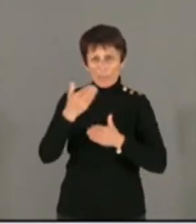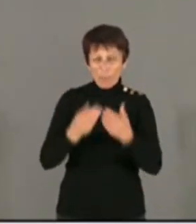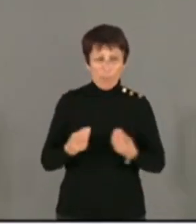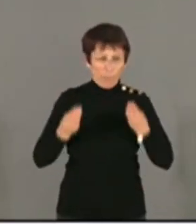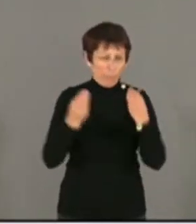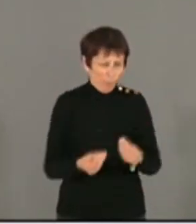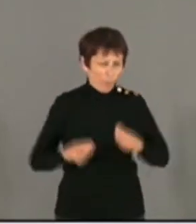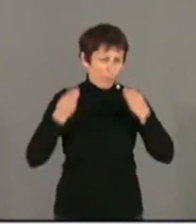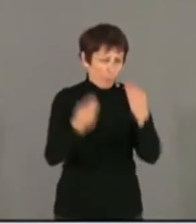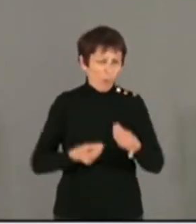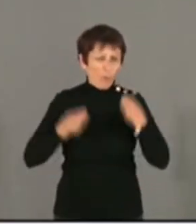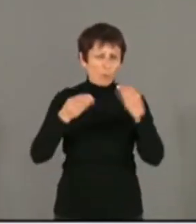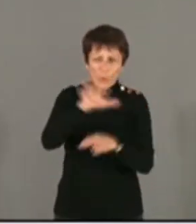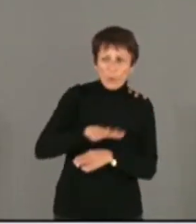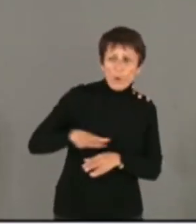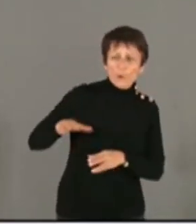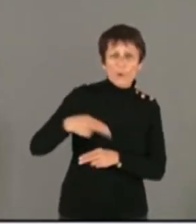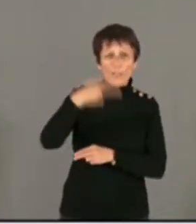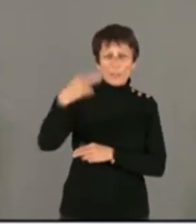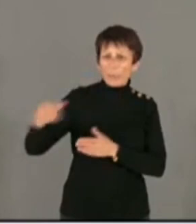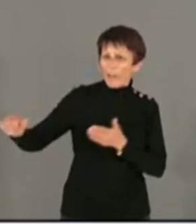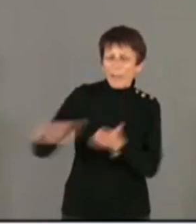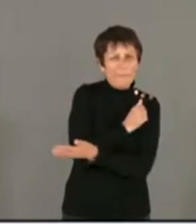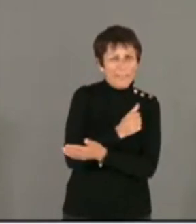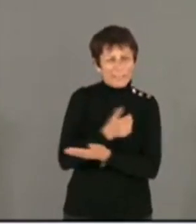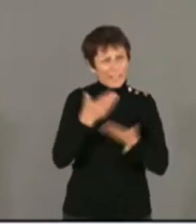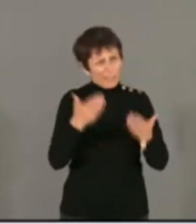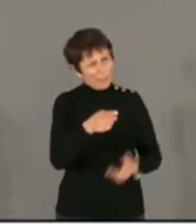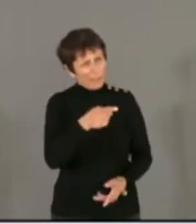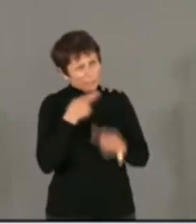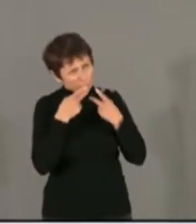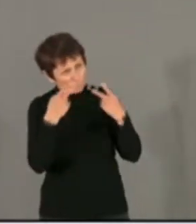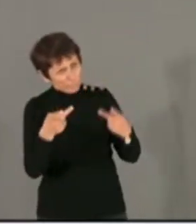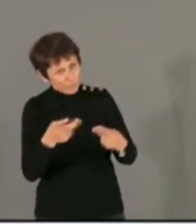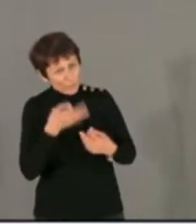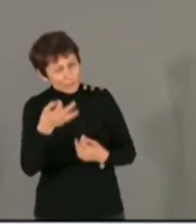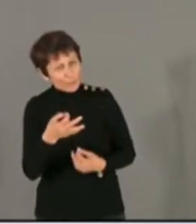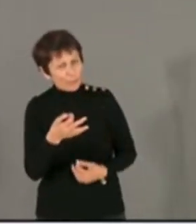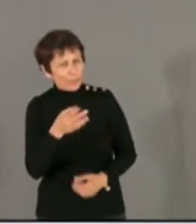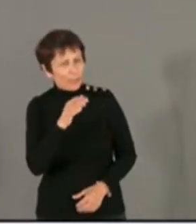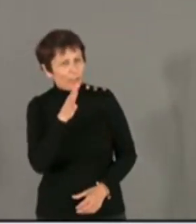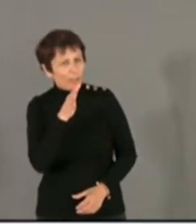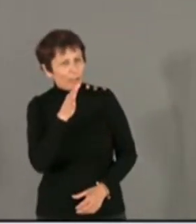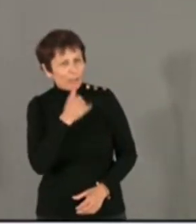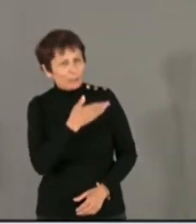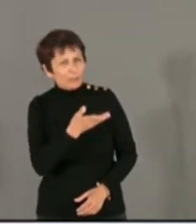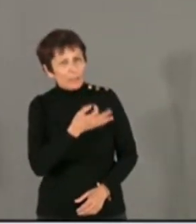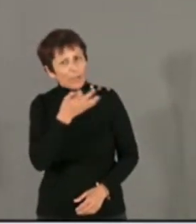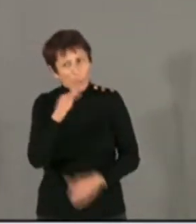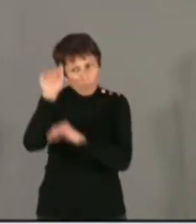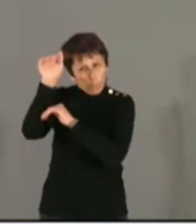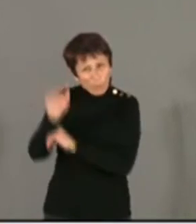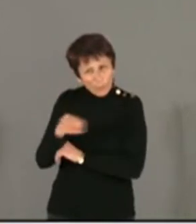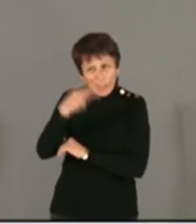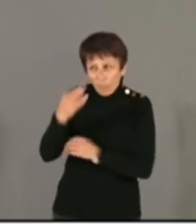de massacrer ces zones naturelles. Et vous avez aujourd'hui le culot de vouloir nous faire croire que vous avez été le protecteur ou la